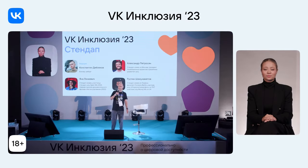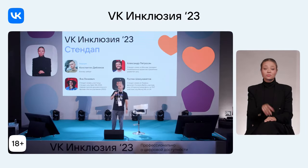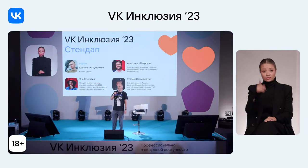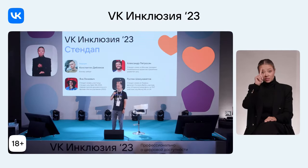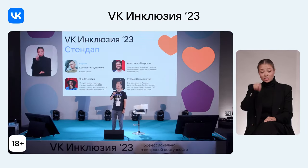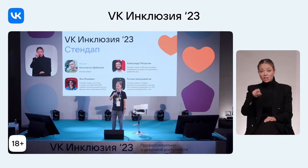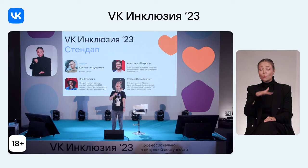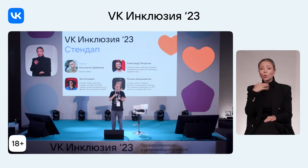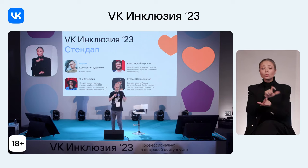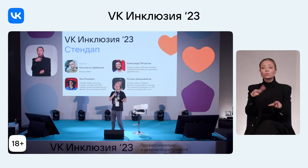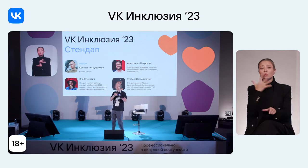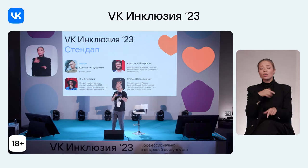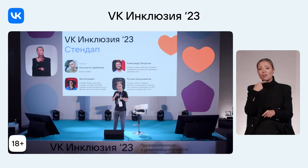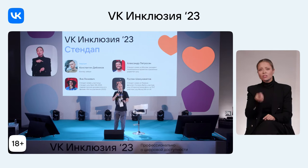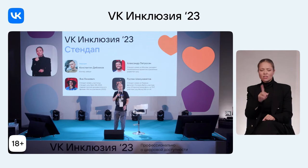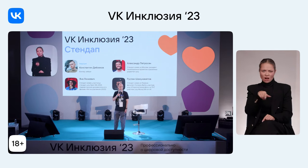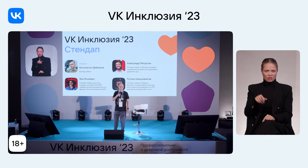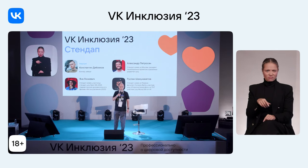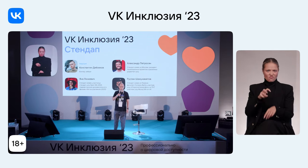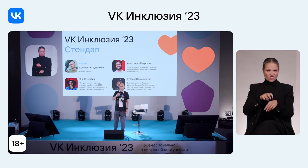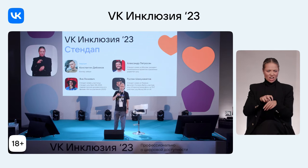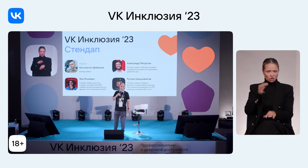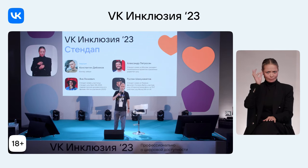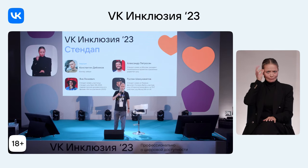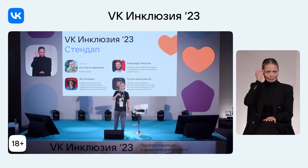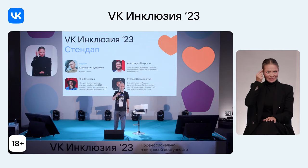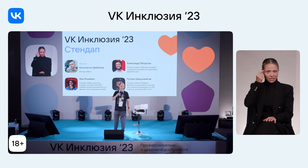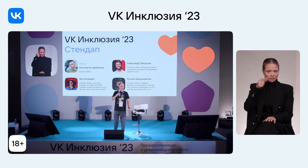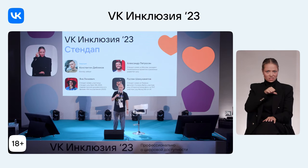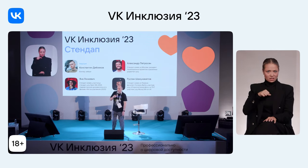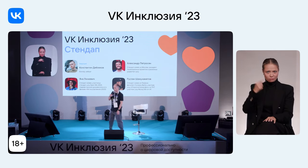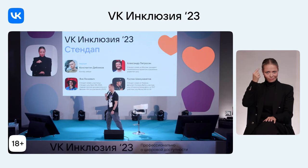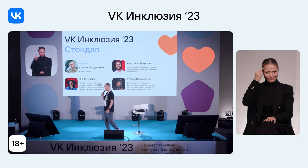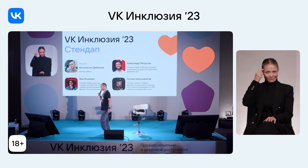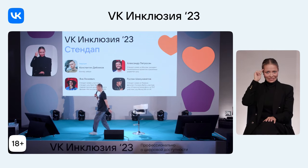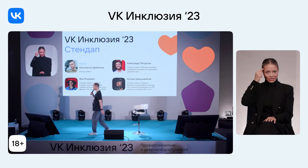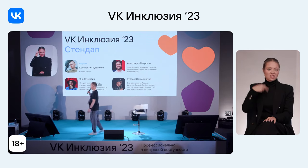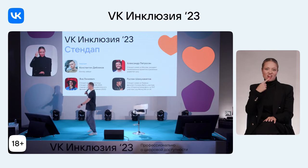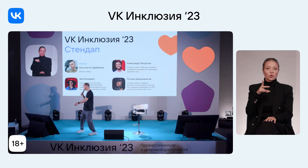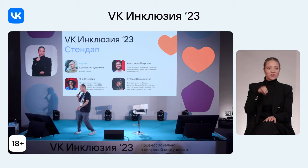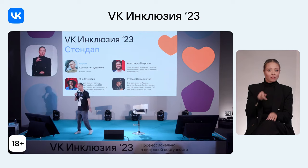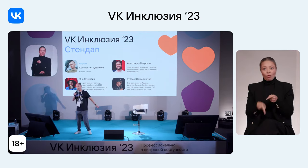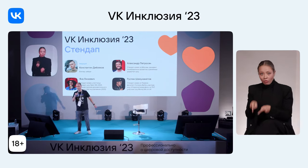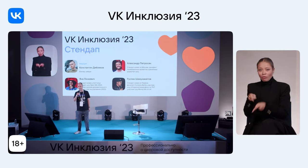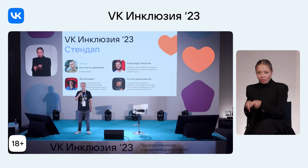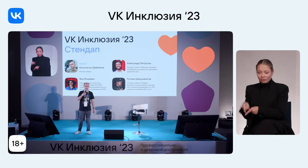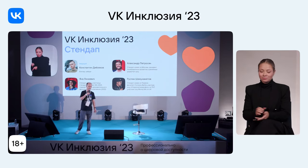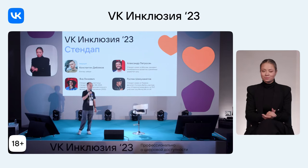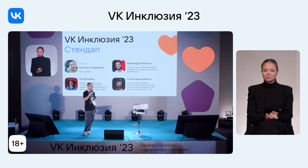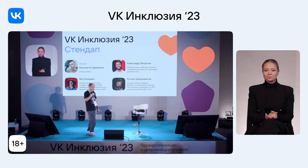Знаете, многие любят говорить: психиатры сами странные. Я обычно говорю: нет, и ухожу.